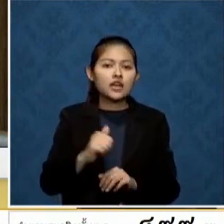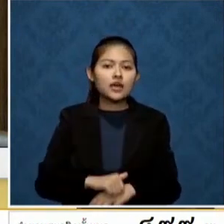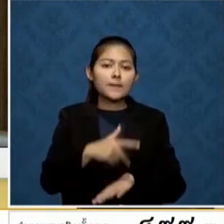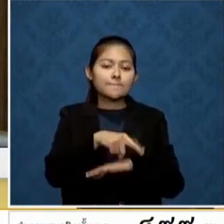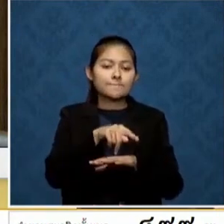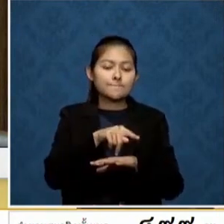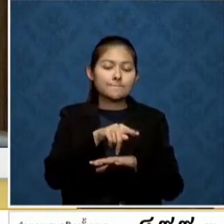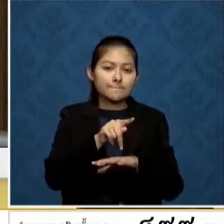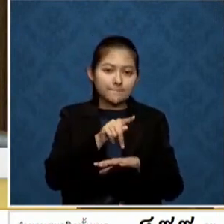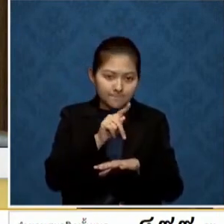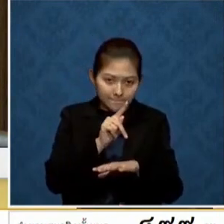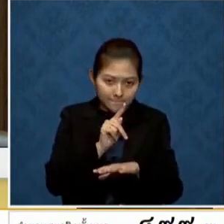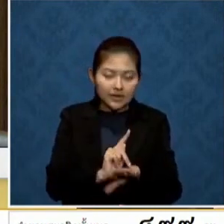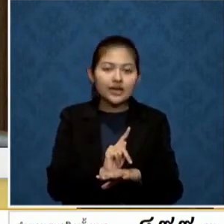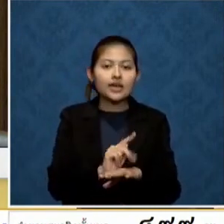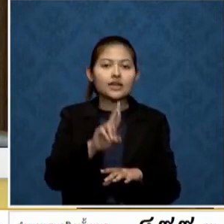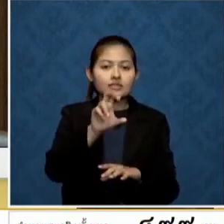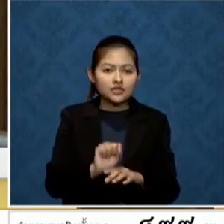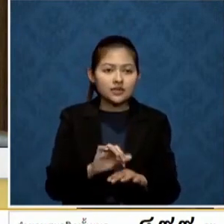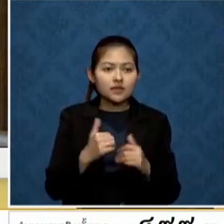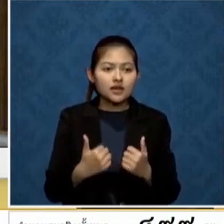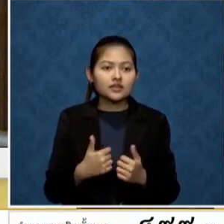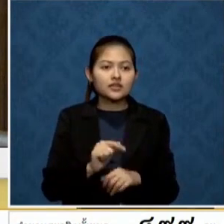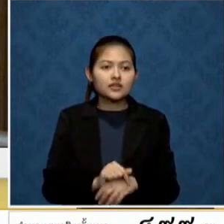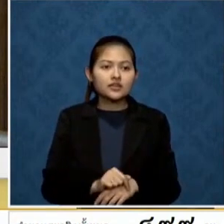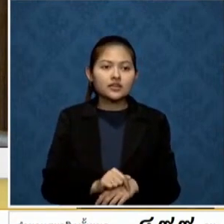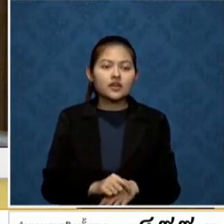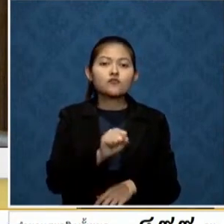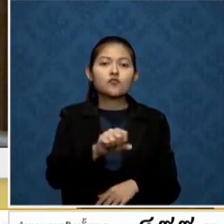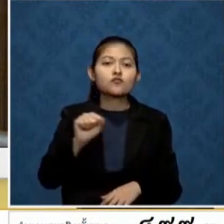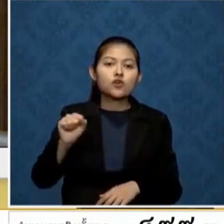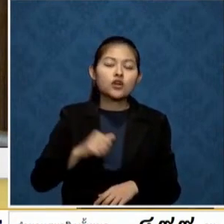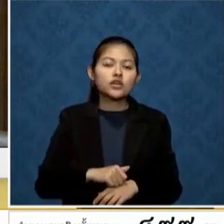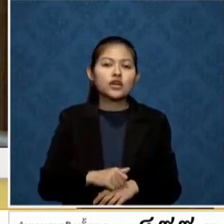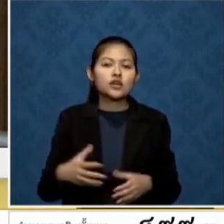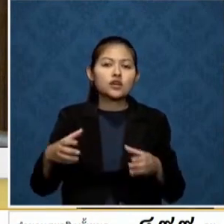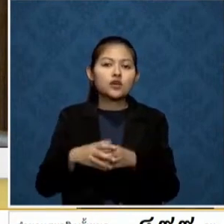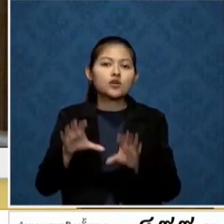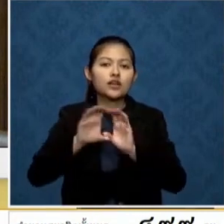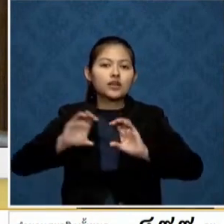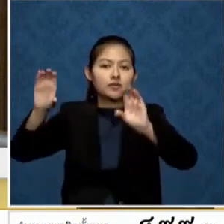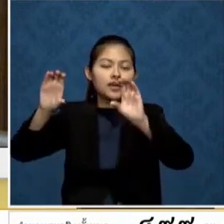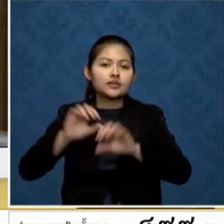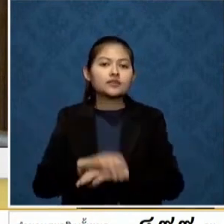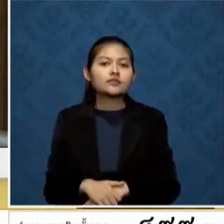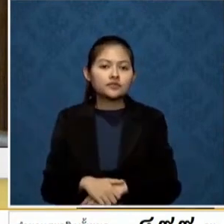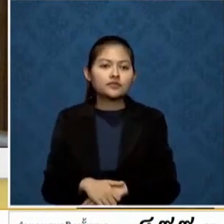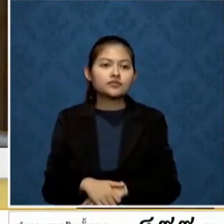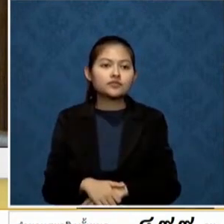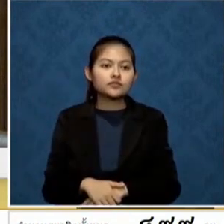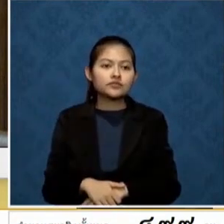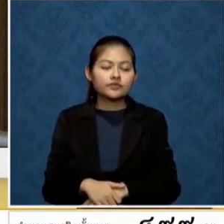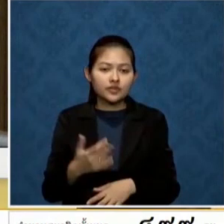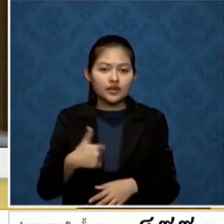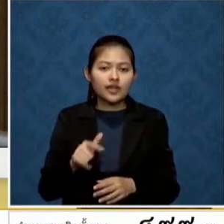สภานะครับที่เจตนารมณ์ของรัฐธรรมนูญเนี่ยก็ต้องการจะให้เป็นสสที่สังกัดพรรคในซีกรัฐบาลถ้าท่านจะยืนยันนะครับ